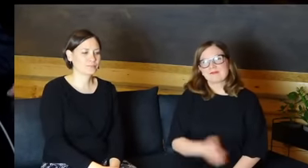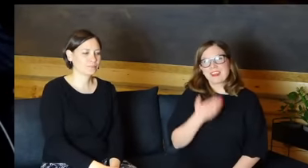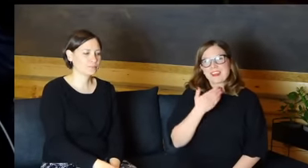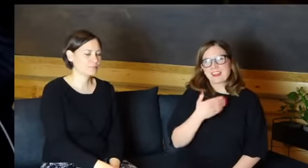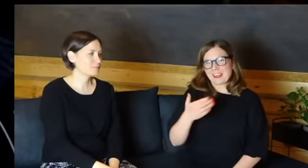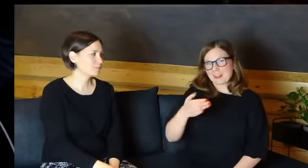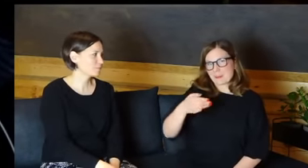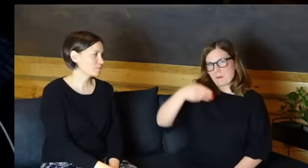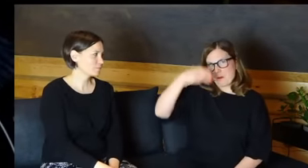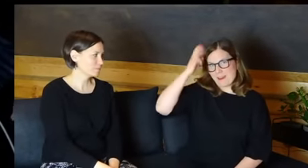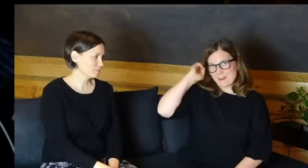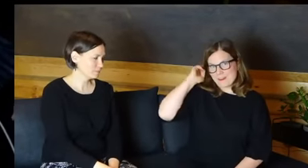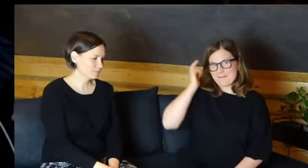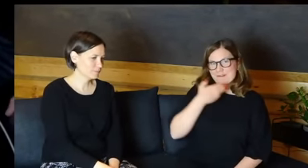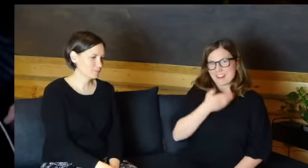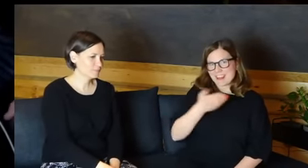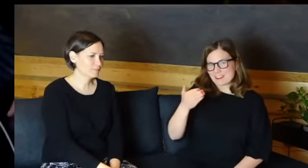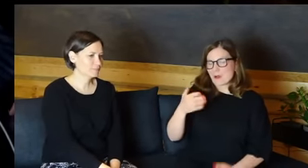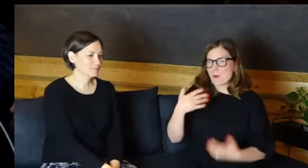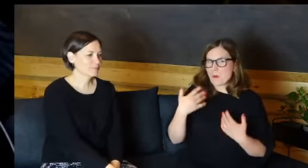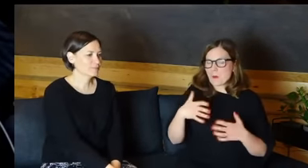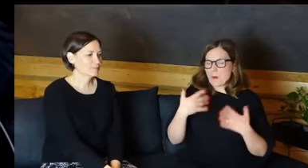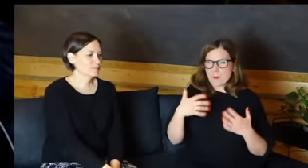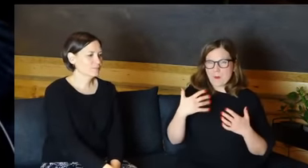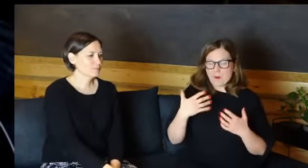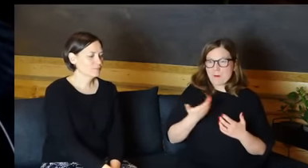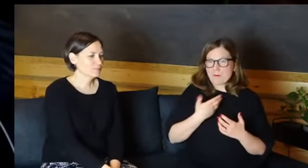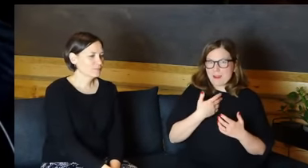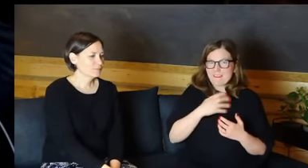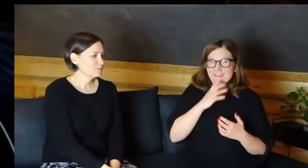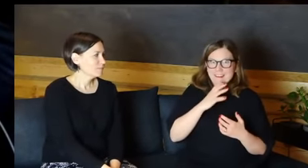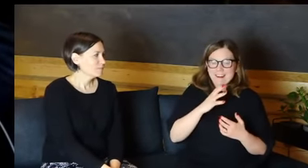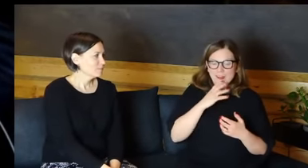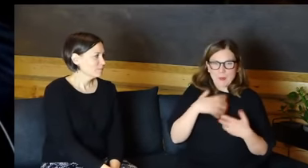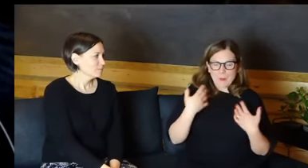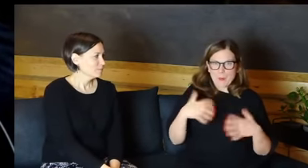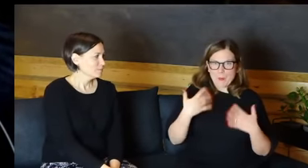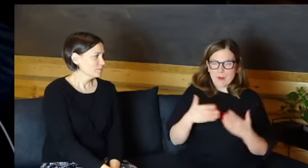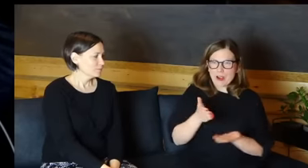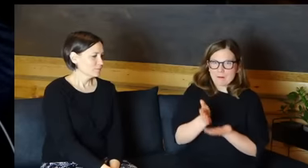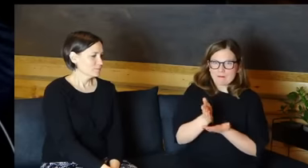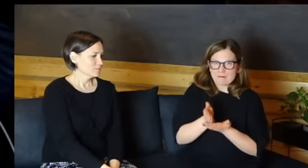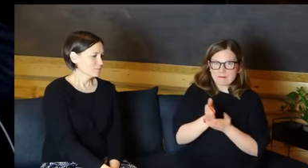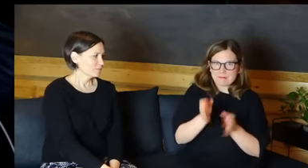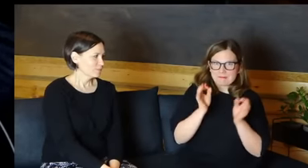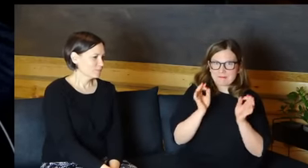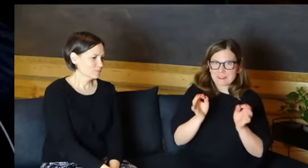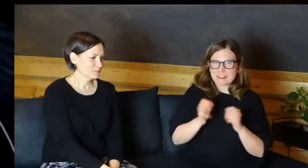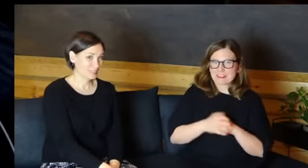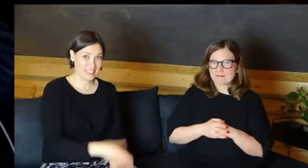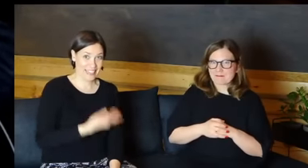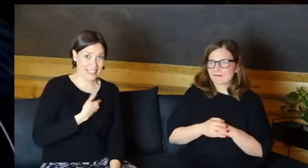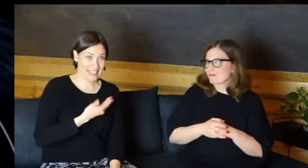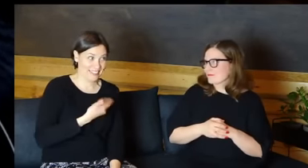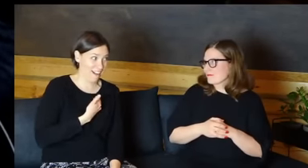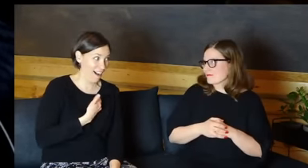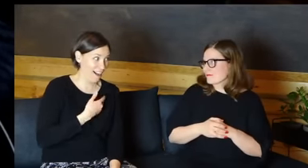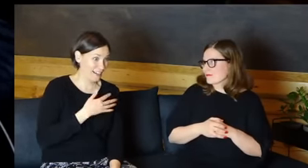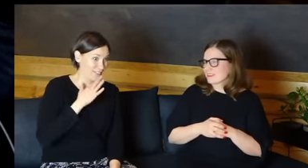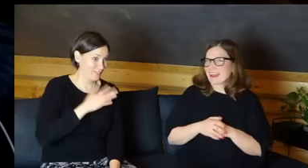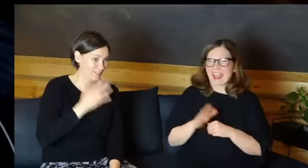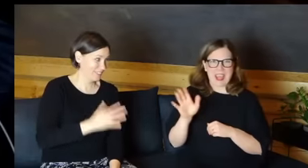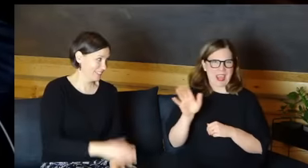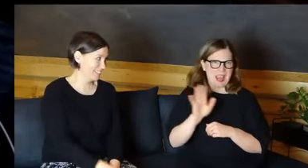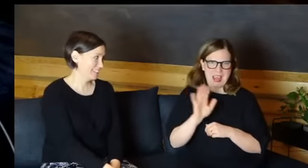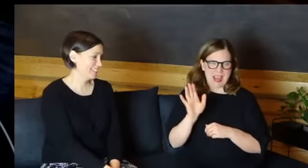Kiitos Markku. Tämä oli oikein kattava ja tuhti paketti. Mitä? Oliko liiankin? Hei,